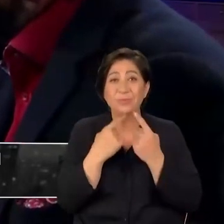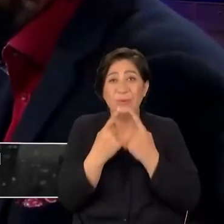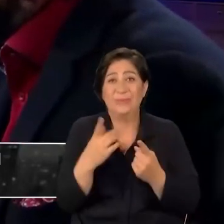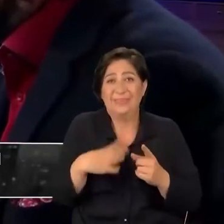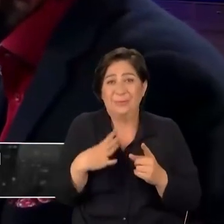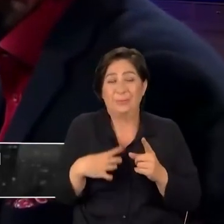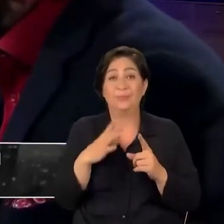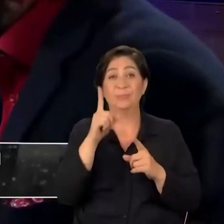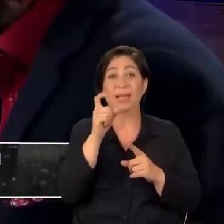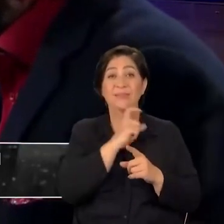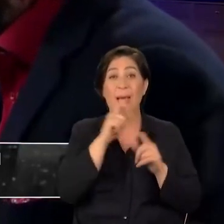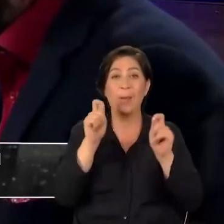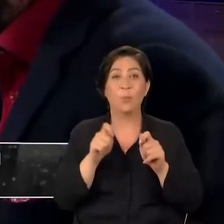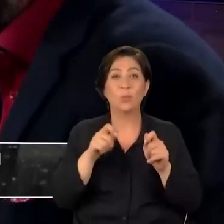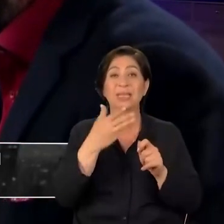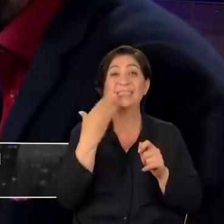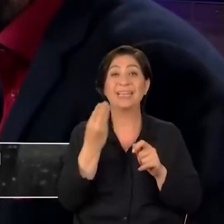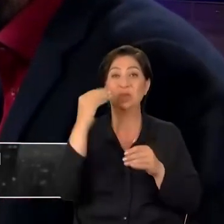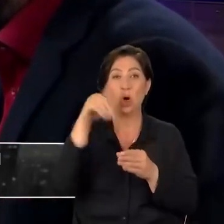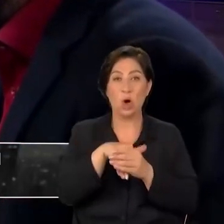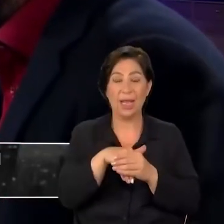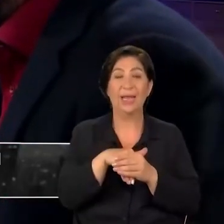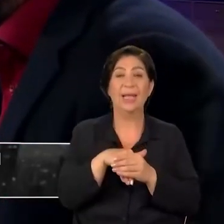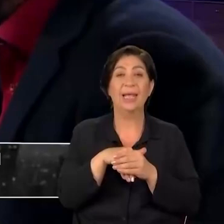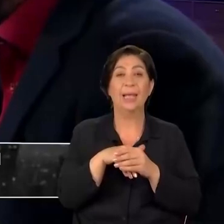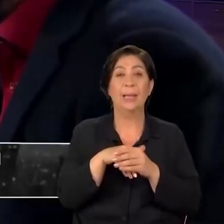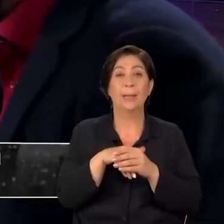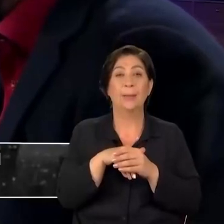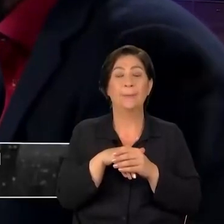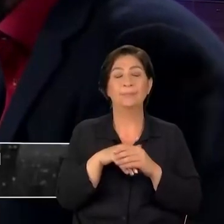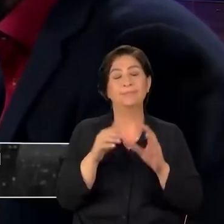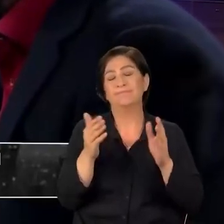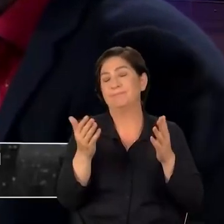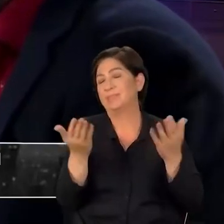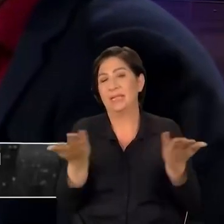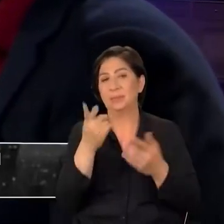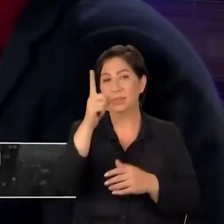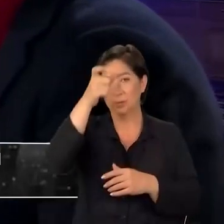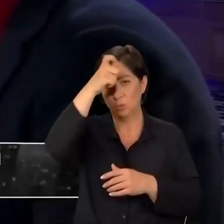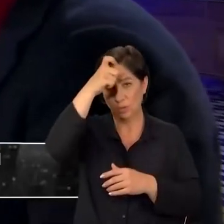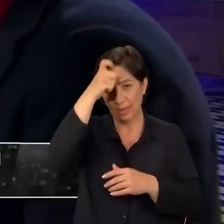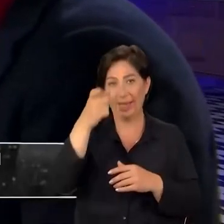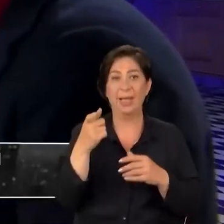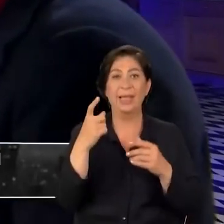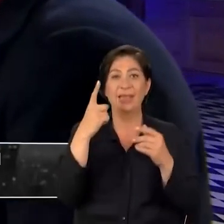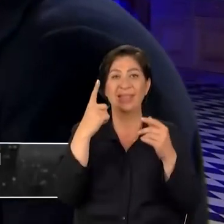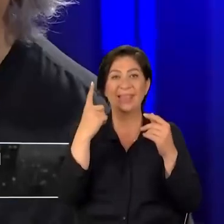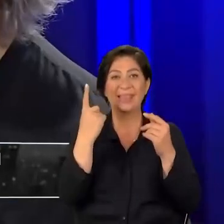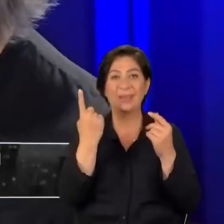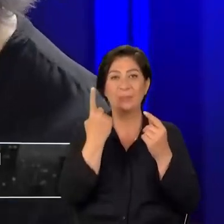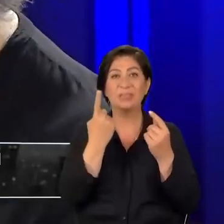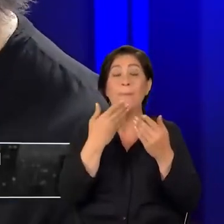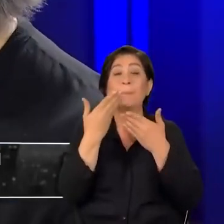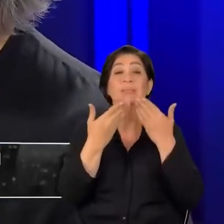Evet, söylemek durumundayım. Çünkü tabii. Şöyle bir hata hep yapılıyor bu genç oyları ve seçmen. Şimdi nasıl tek bir Türkiye, tek bir